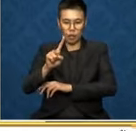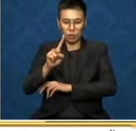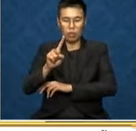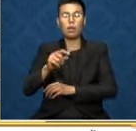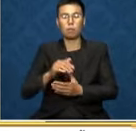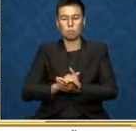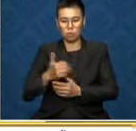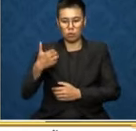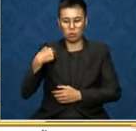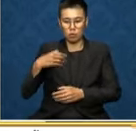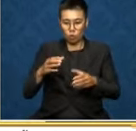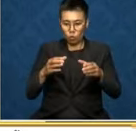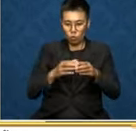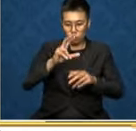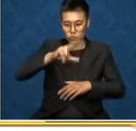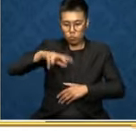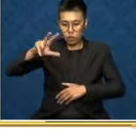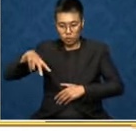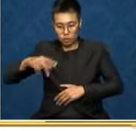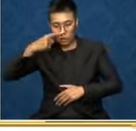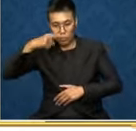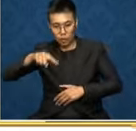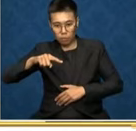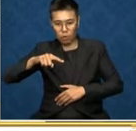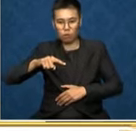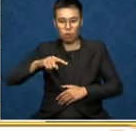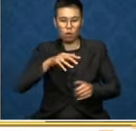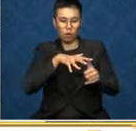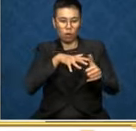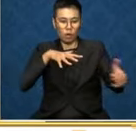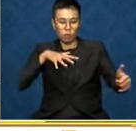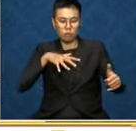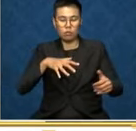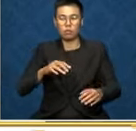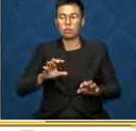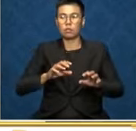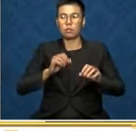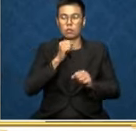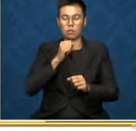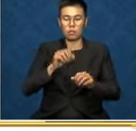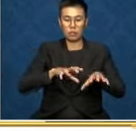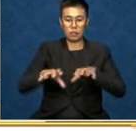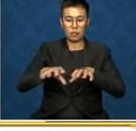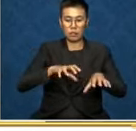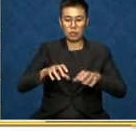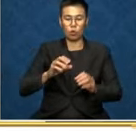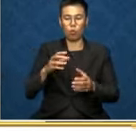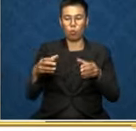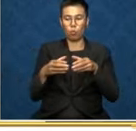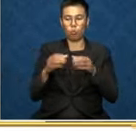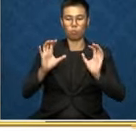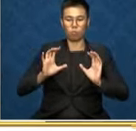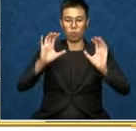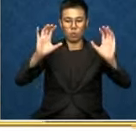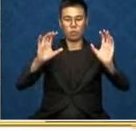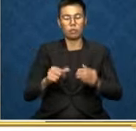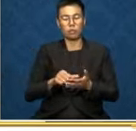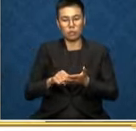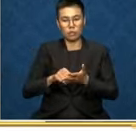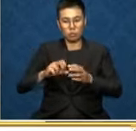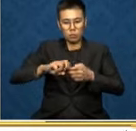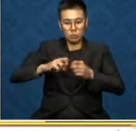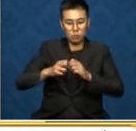จัดตั้งรัฐบาลซึ่งในหน้าที่ 6มีละเอียดรายละเอียดนะคะของนโยบายเร่งด่วนสุดท้ายระบุว่าการแก้ปัญหา